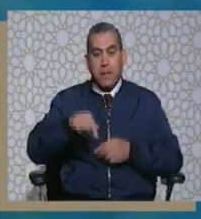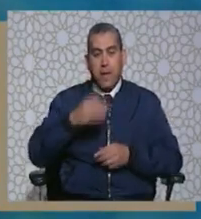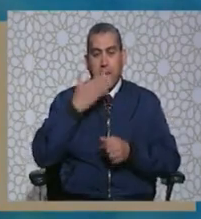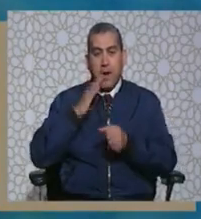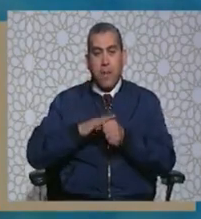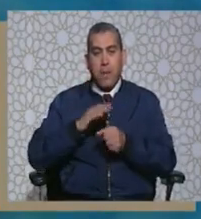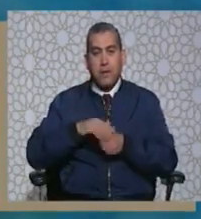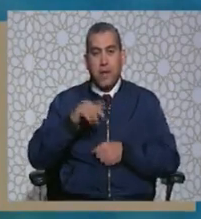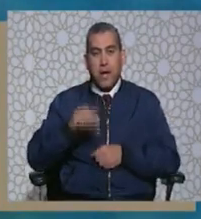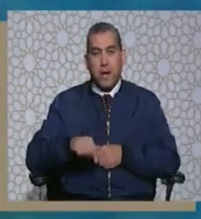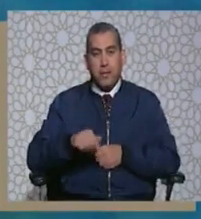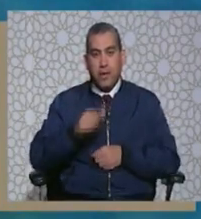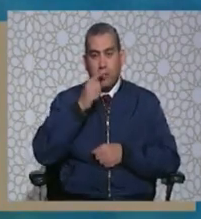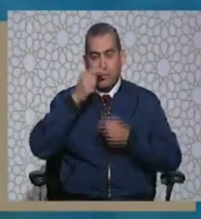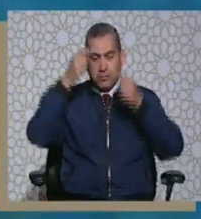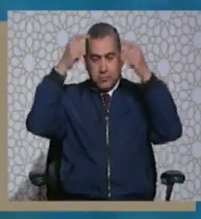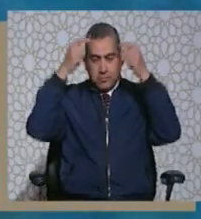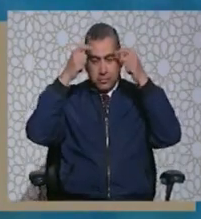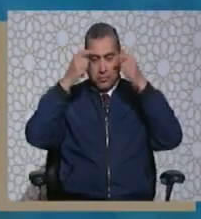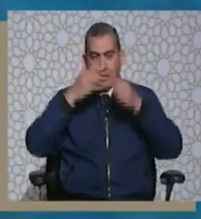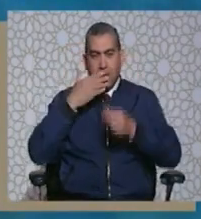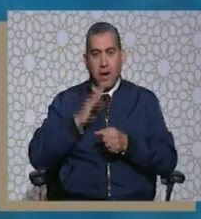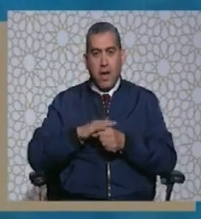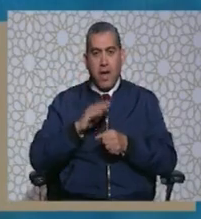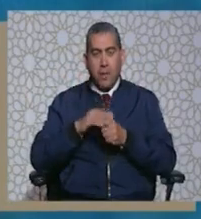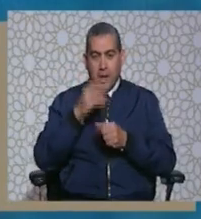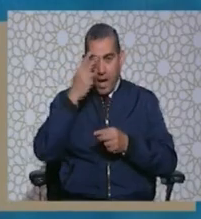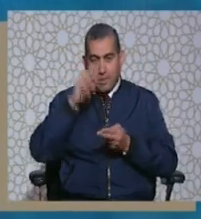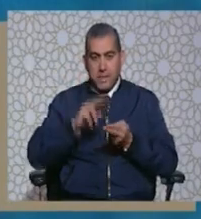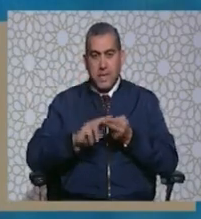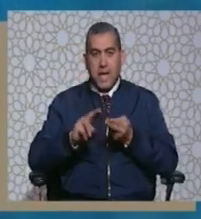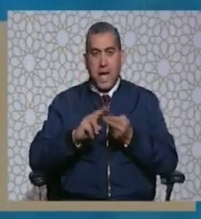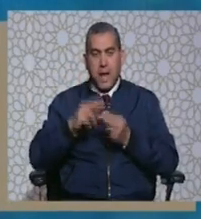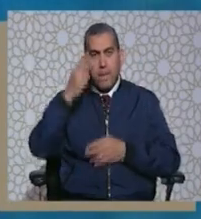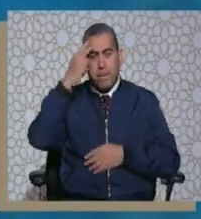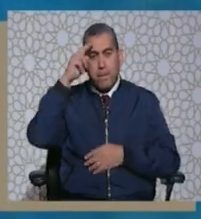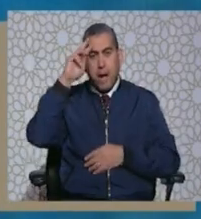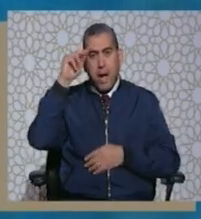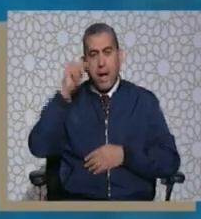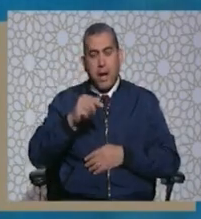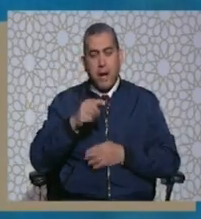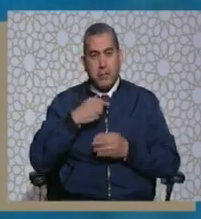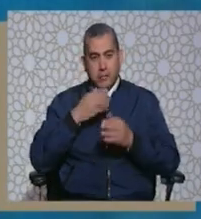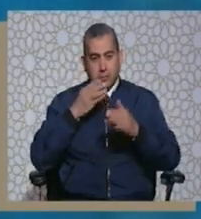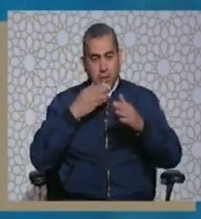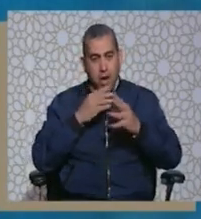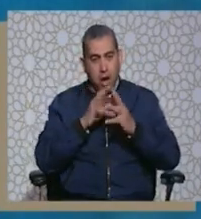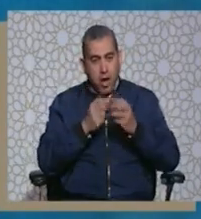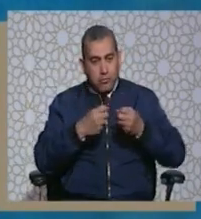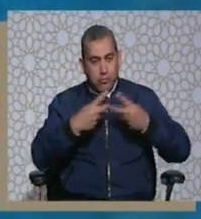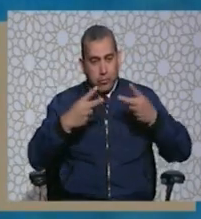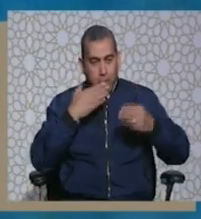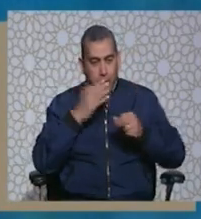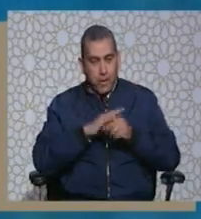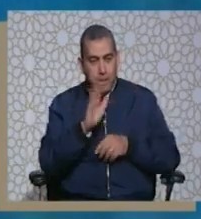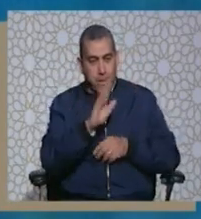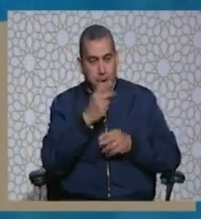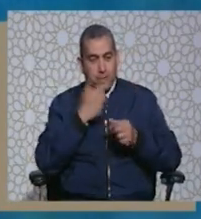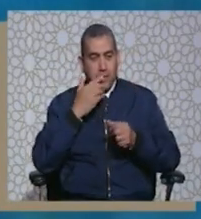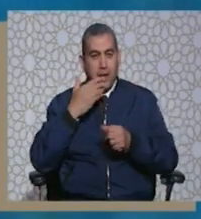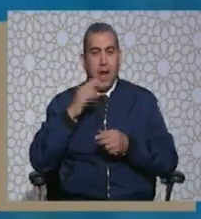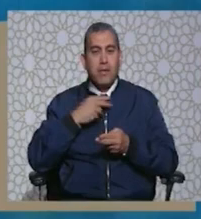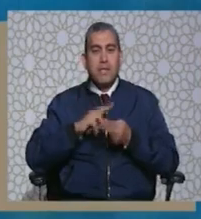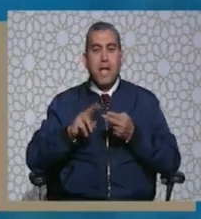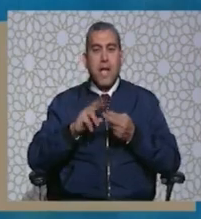در تاج رمضان اللي هو السلام المعنى اللي احنا هنخرج بيه عشان يفضل نفضل عايشين